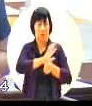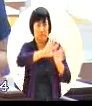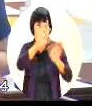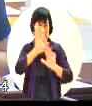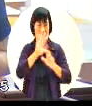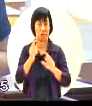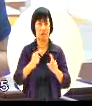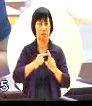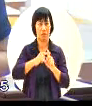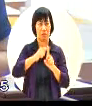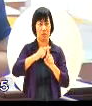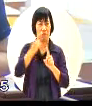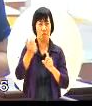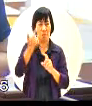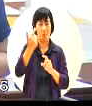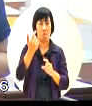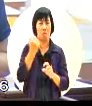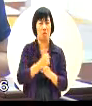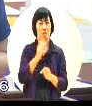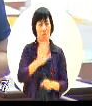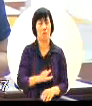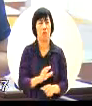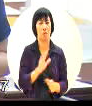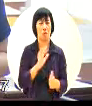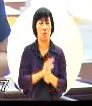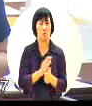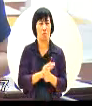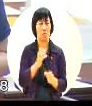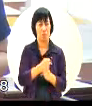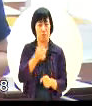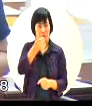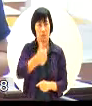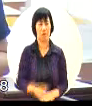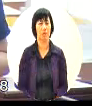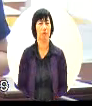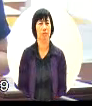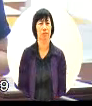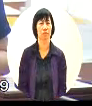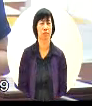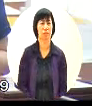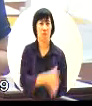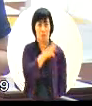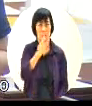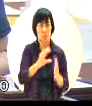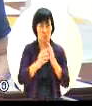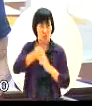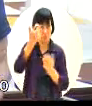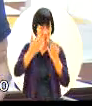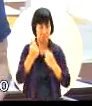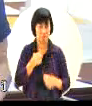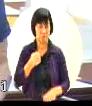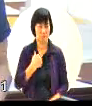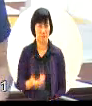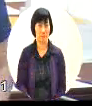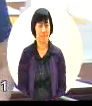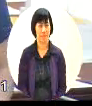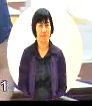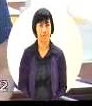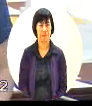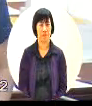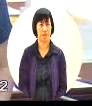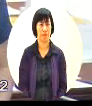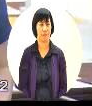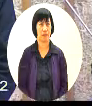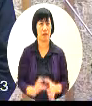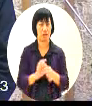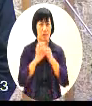以，咱这咱拄啊是咱局长敢有了解这个案件？ 我先谢谢主席。有关